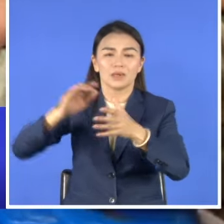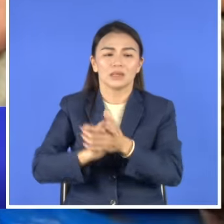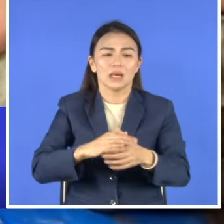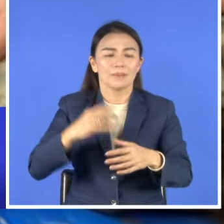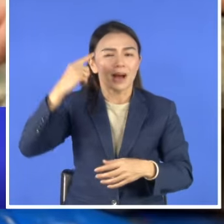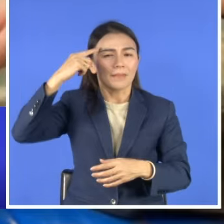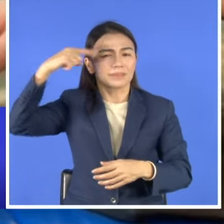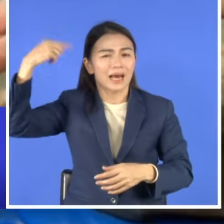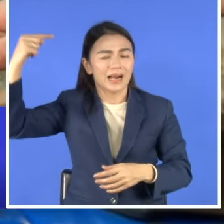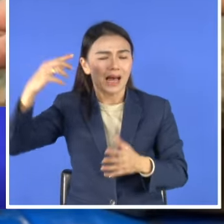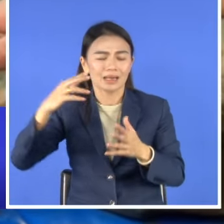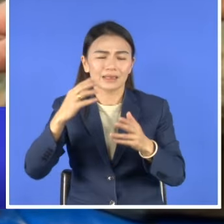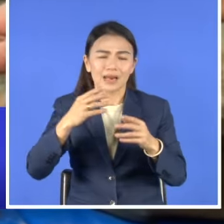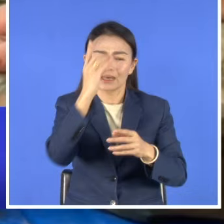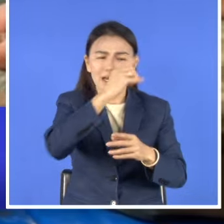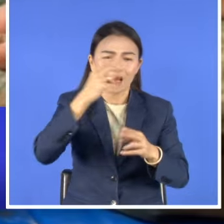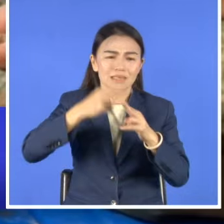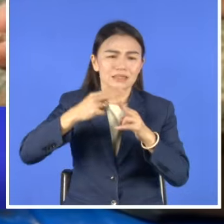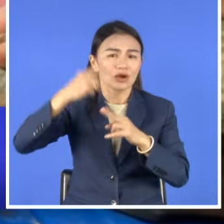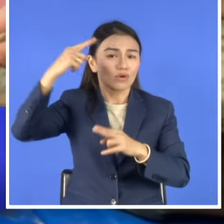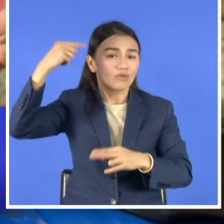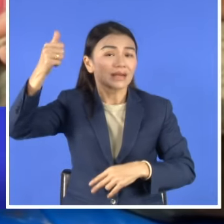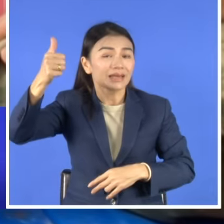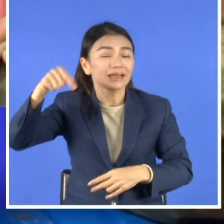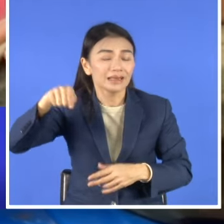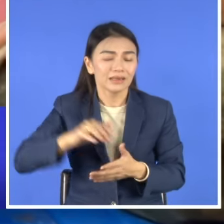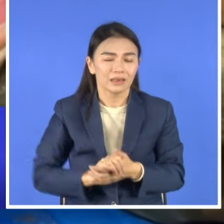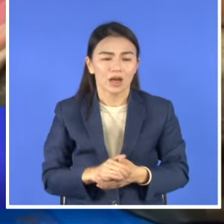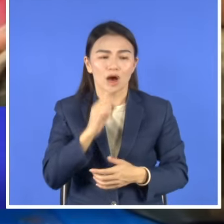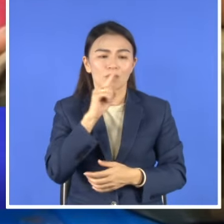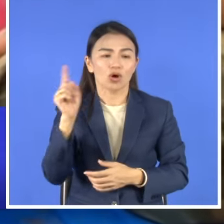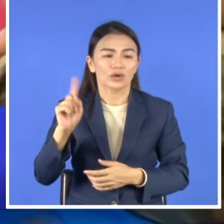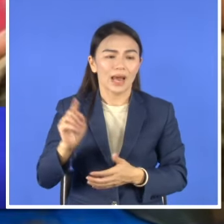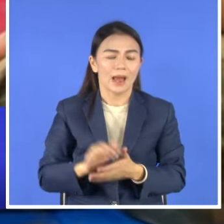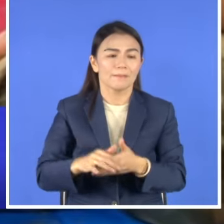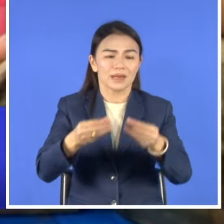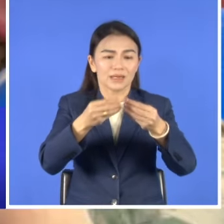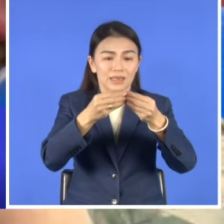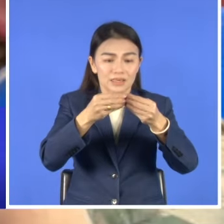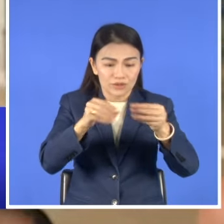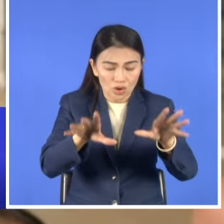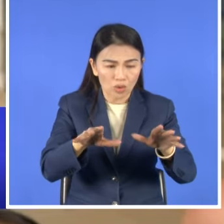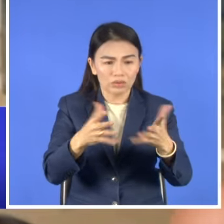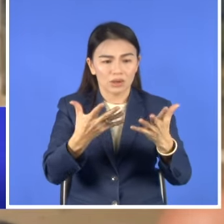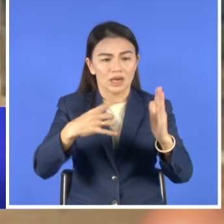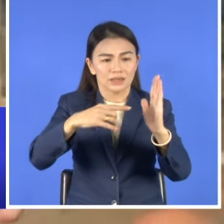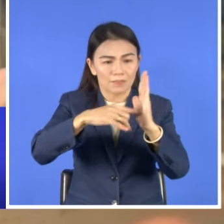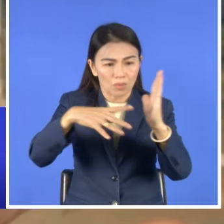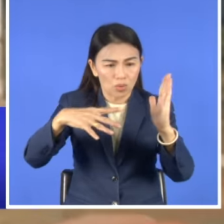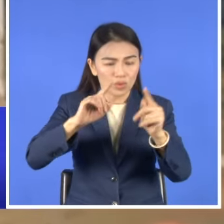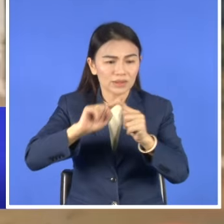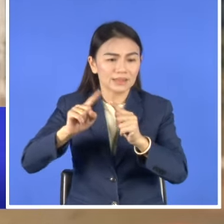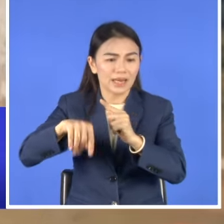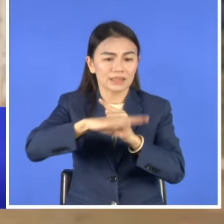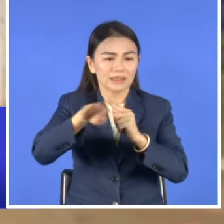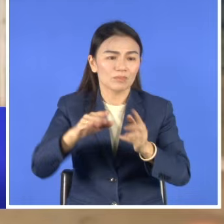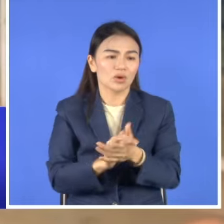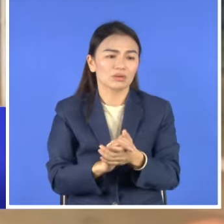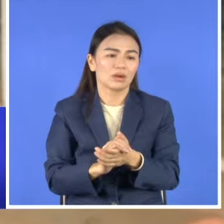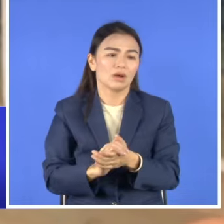คะบอกว่าช่วงจังหวะที่เอาดินโคลนออกจากพื้นที่เนี่ยมันมีทั้งเศษกระจกเศษกระเบื้องตะปูอะไรมันเยอะมากแล้วมันทำให้เกิด